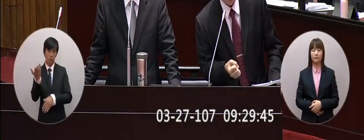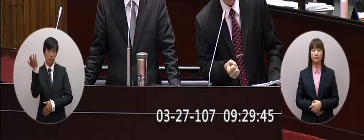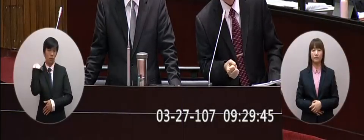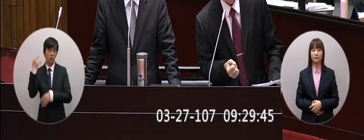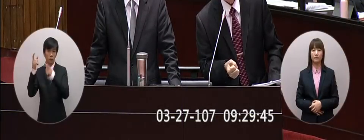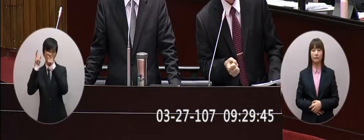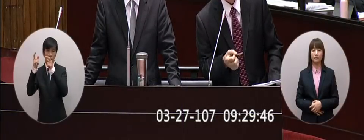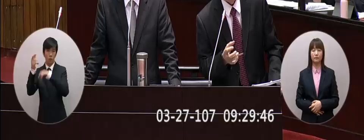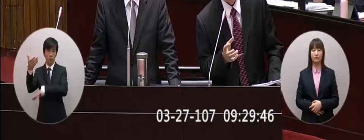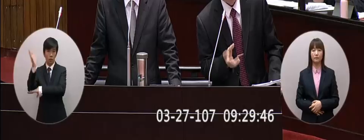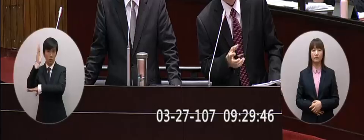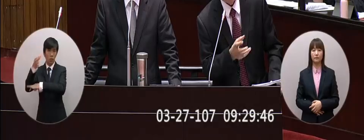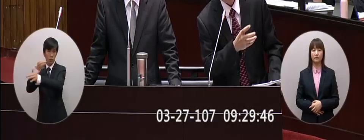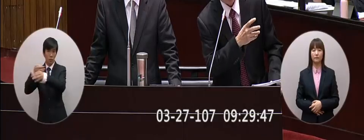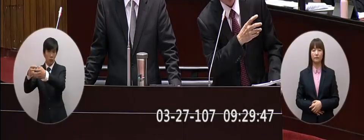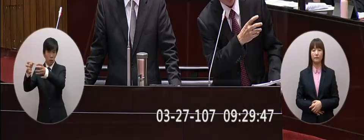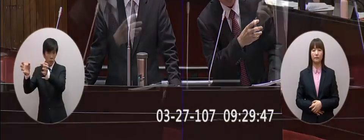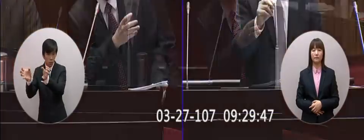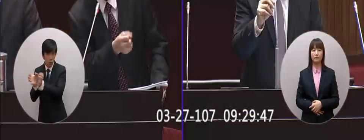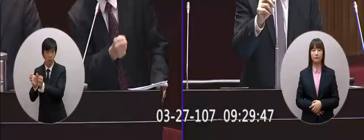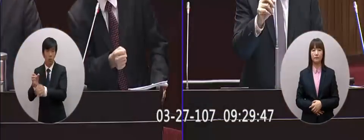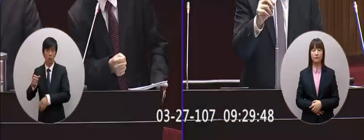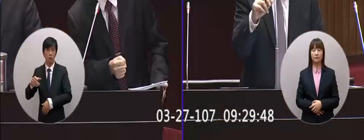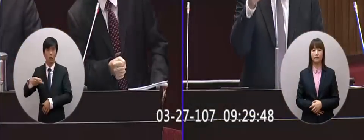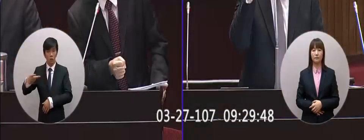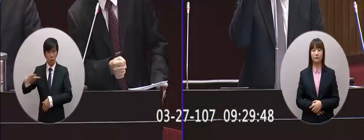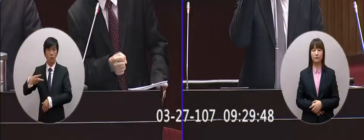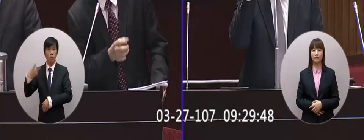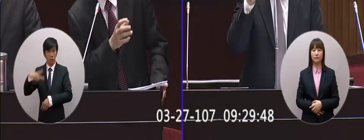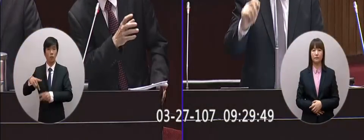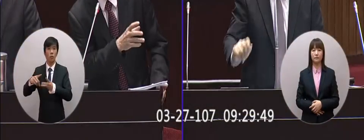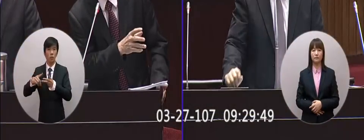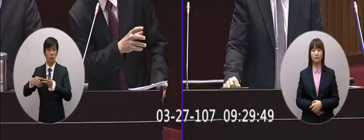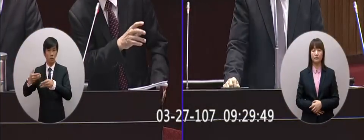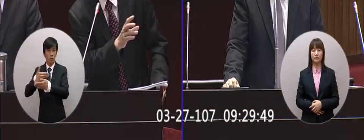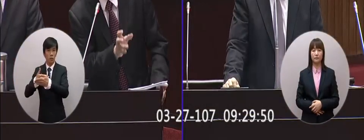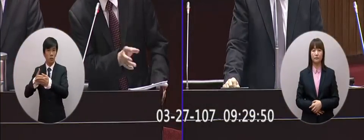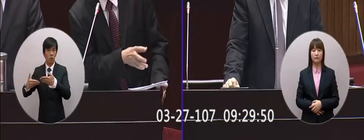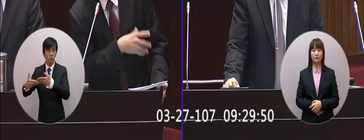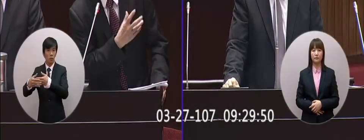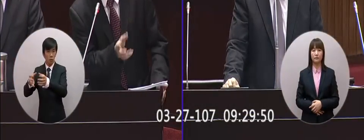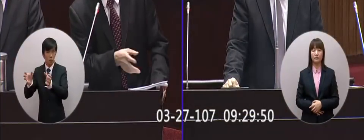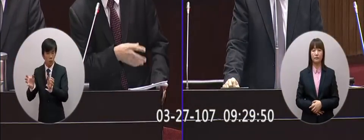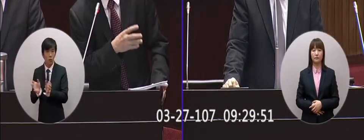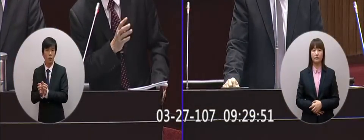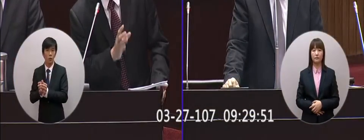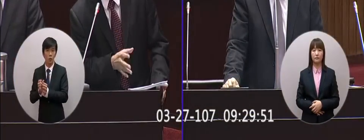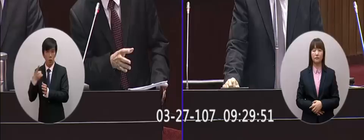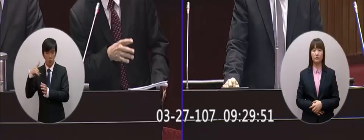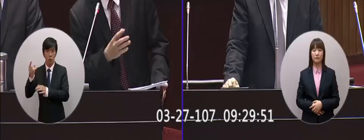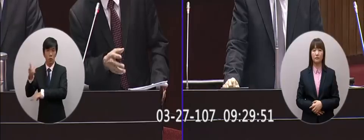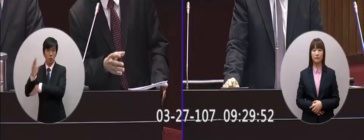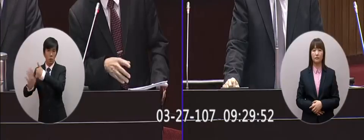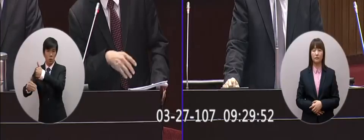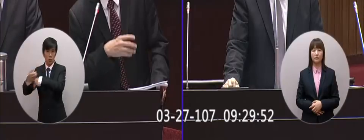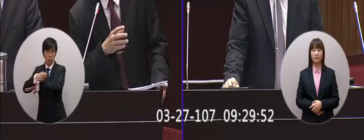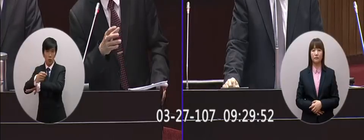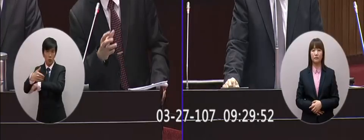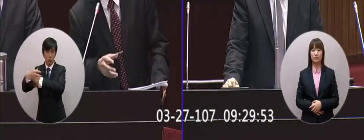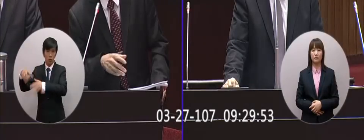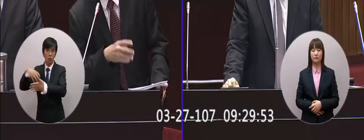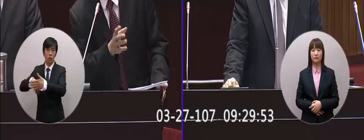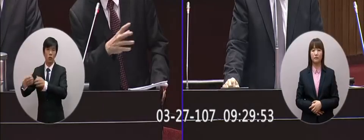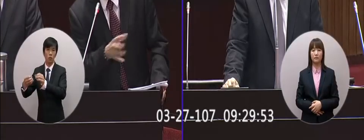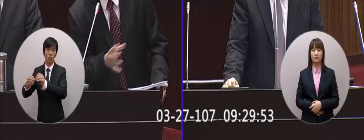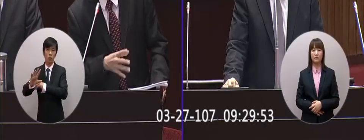政府经济部，我们一起呢都有到，还有交通部都有到这个政委办公室去协调，协调完以后我们